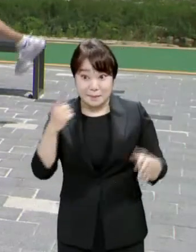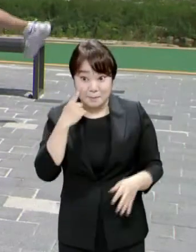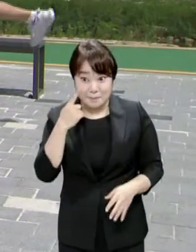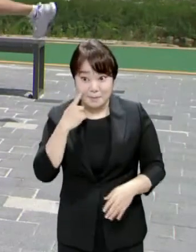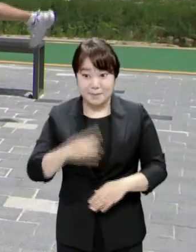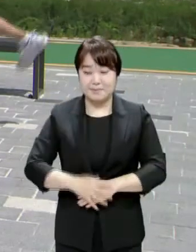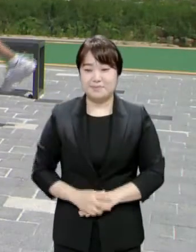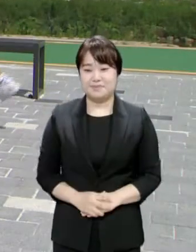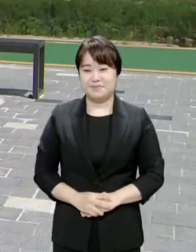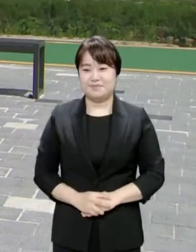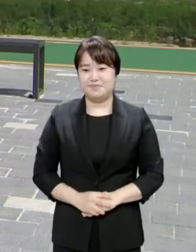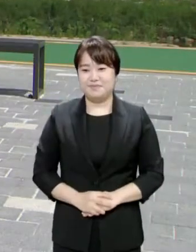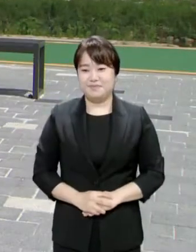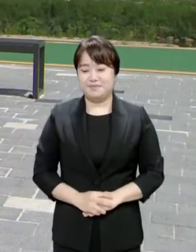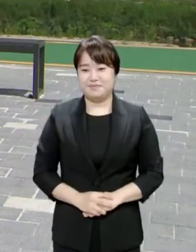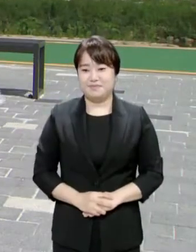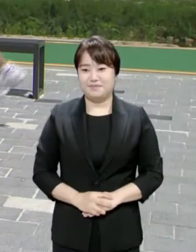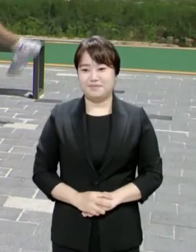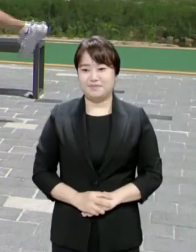시작!